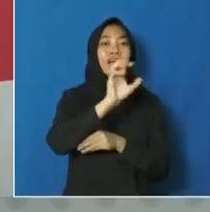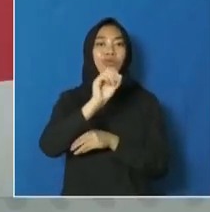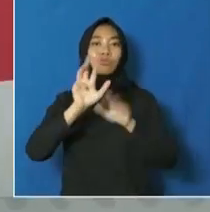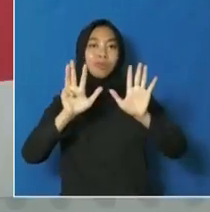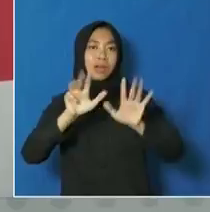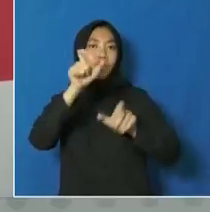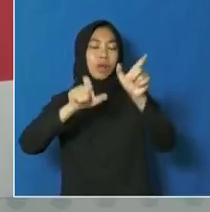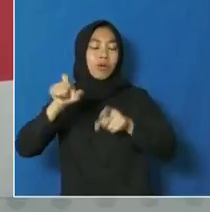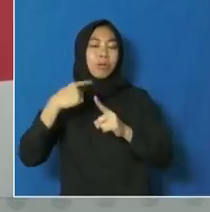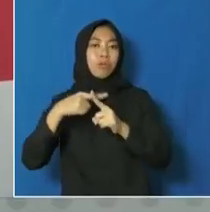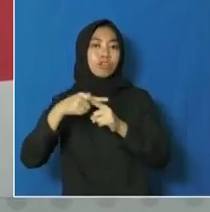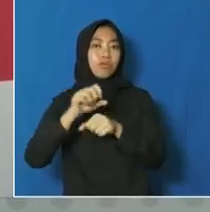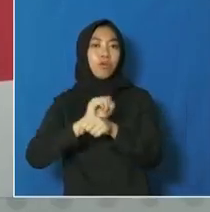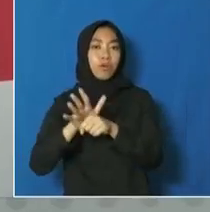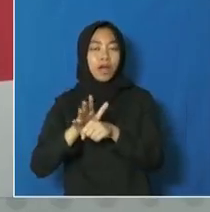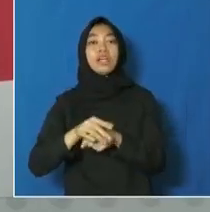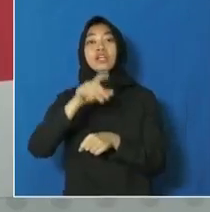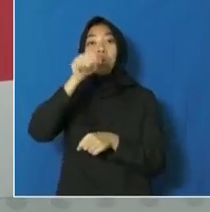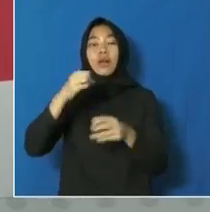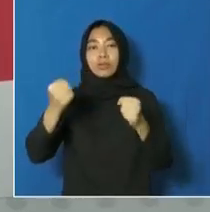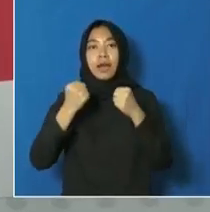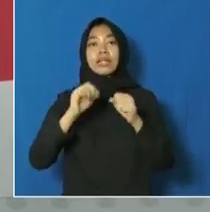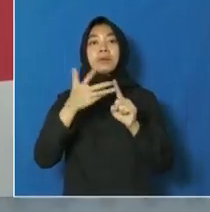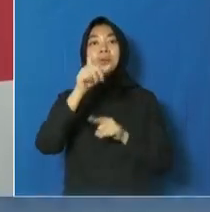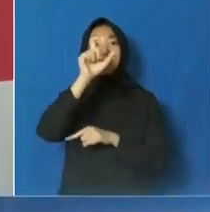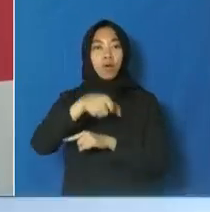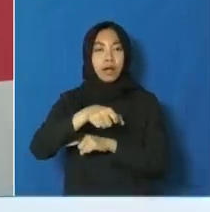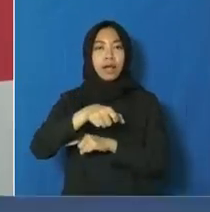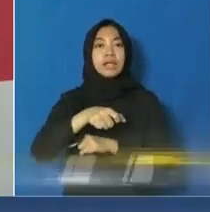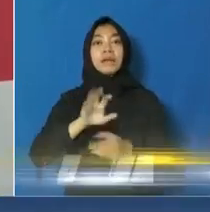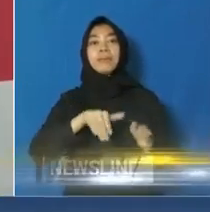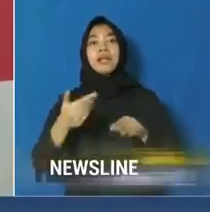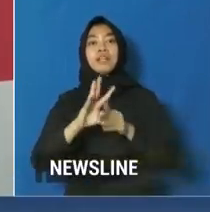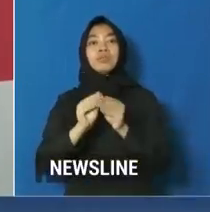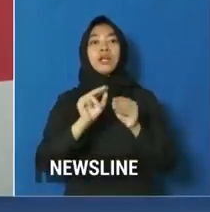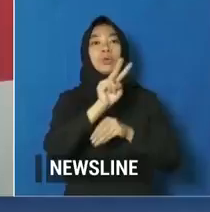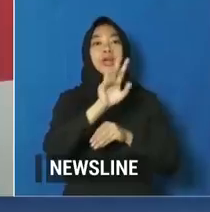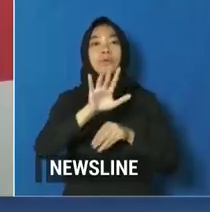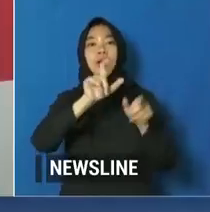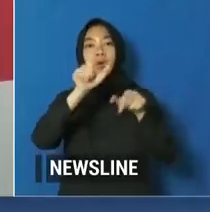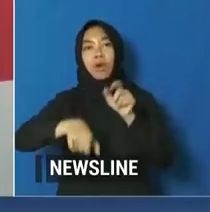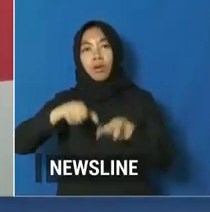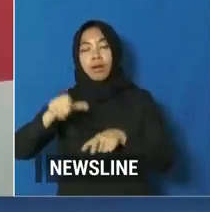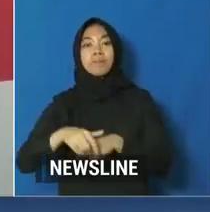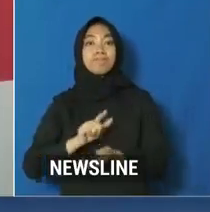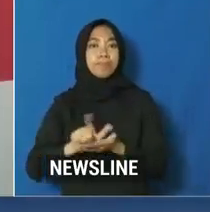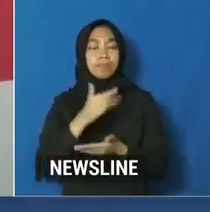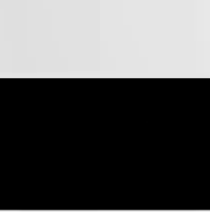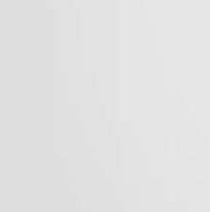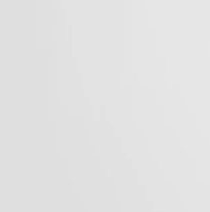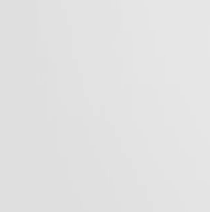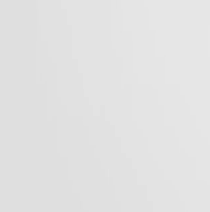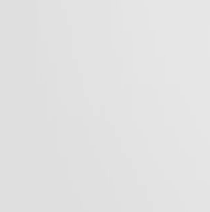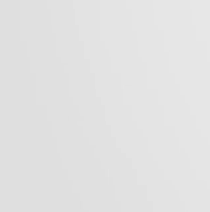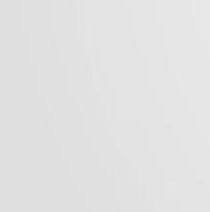309, dan yang sudah sembuh ada 15 orang, dan yang meninggal 25 orang. Terima kasih, selamat sore.